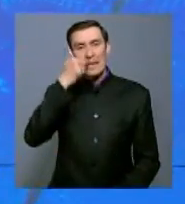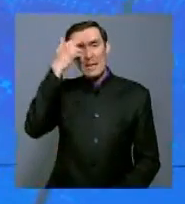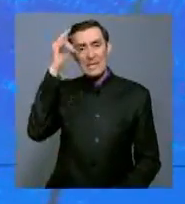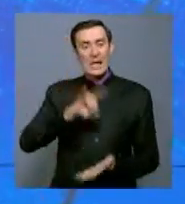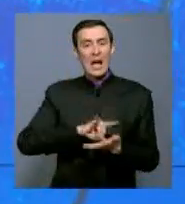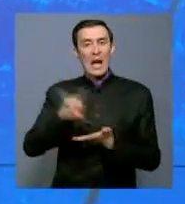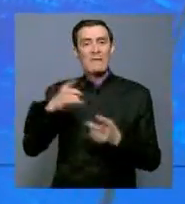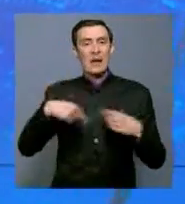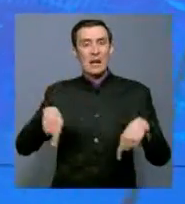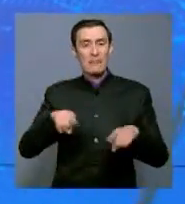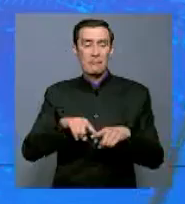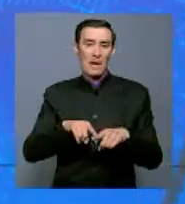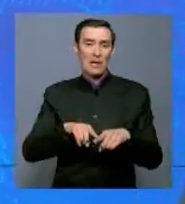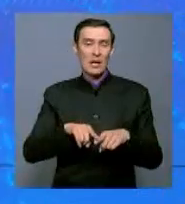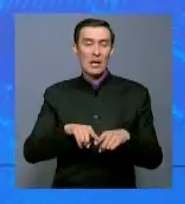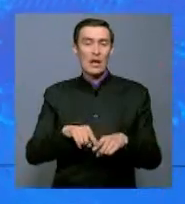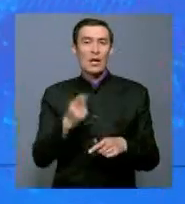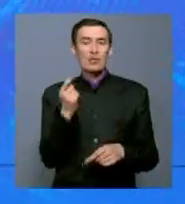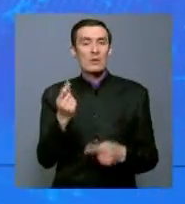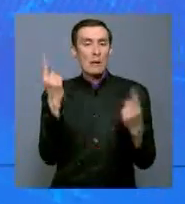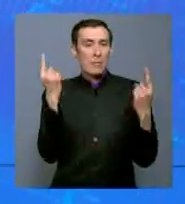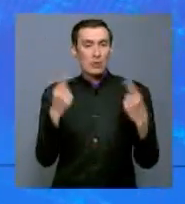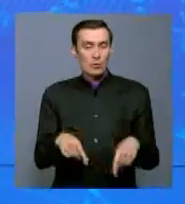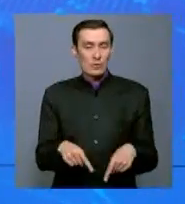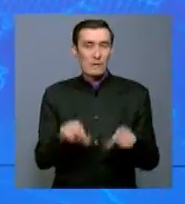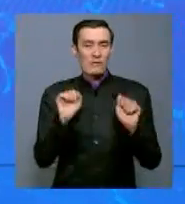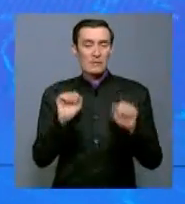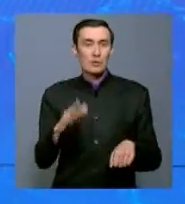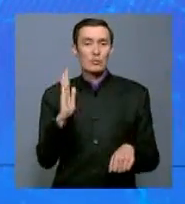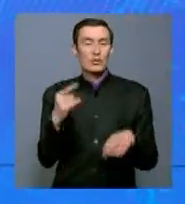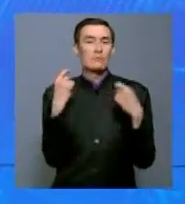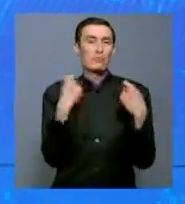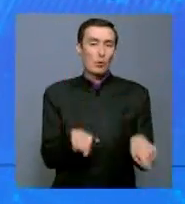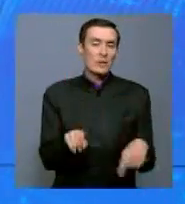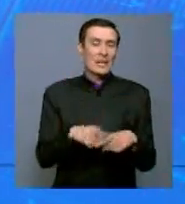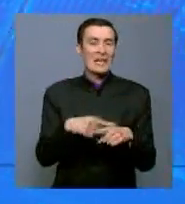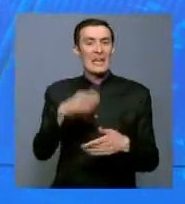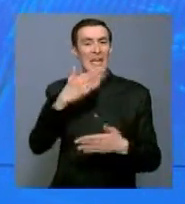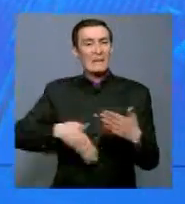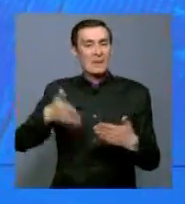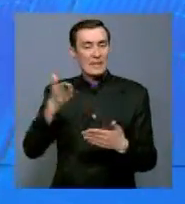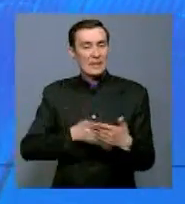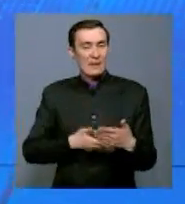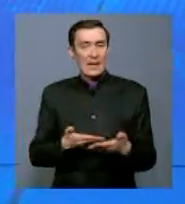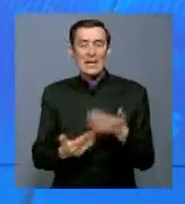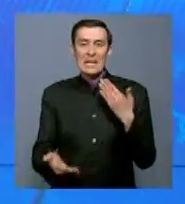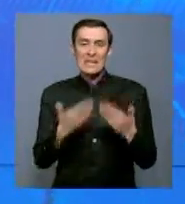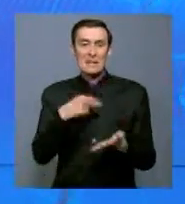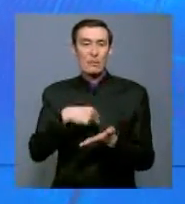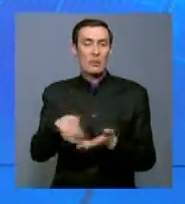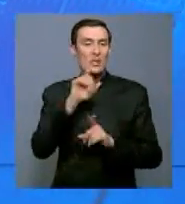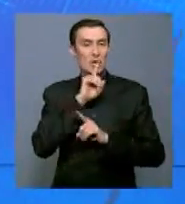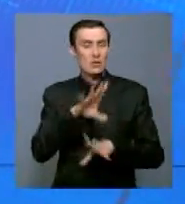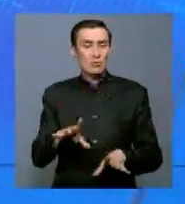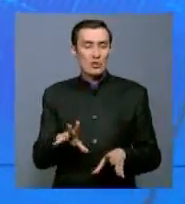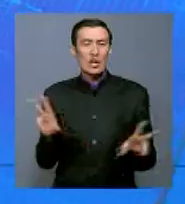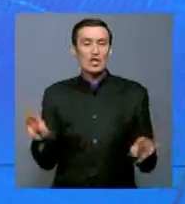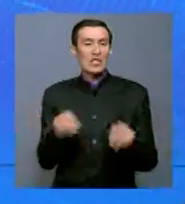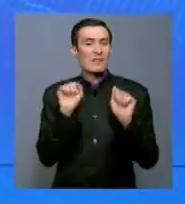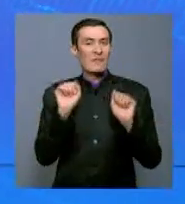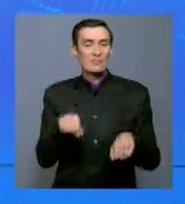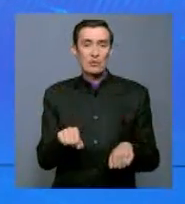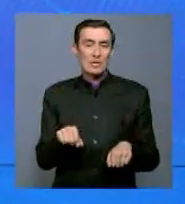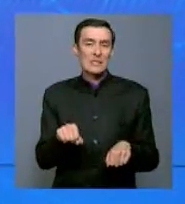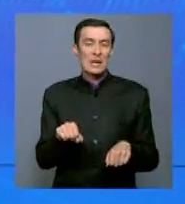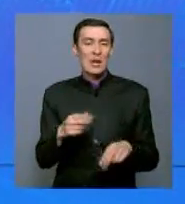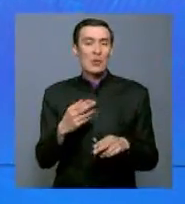Итальянская авиакомпания «Алиталия» в шаге от банкротства. Она будет продана или ликвидирована, если покупателей не найдется. Шансов выжить у национального